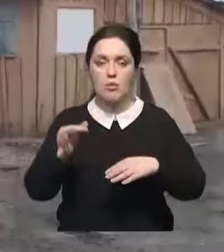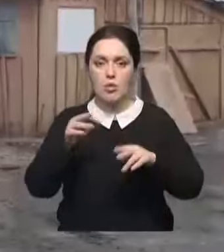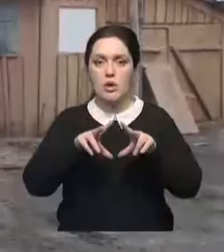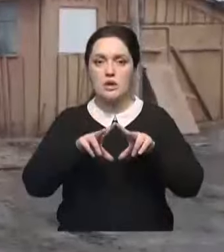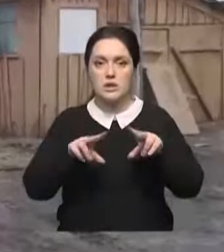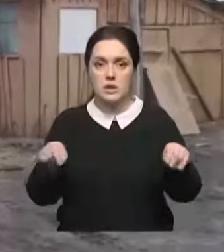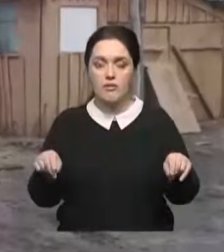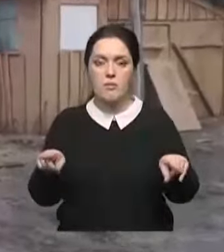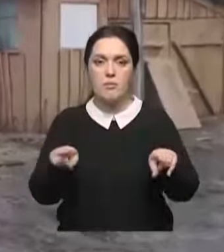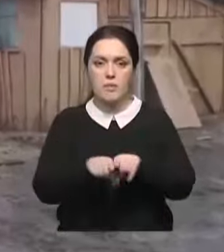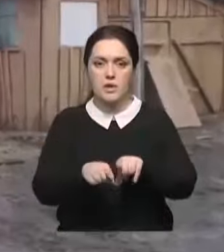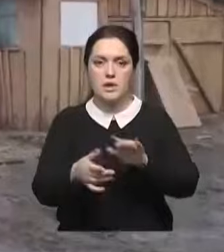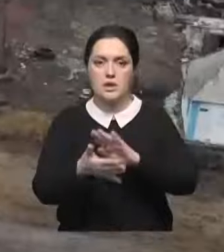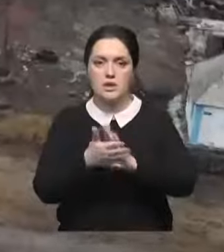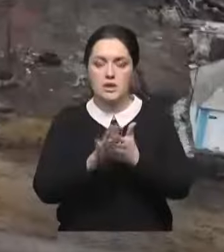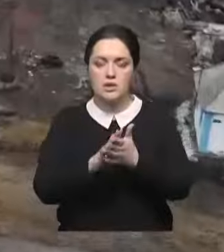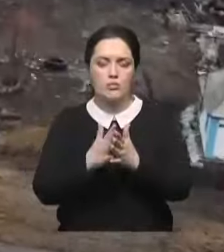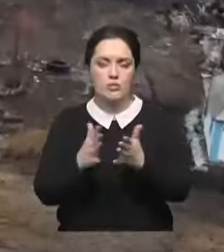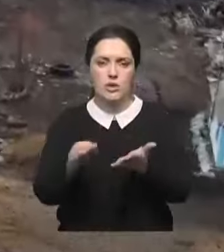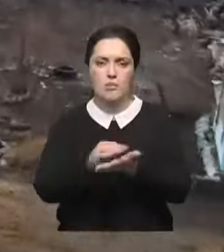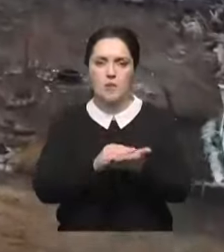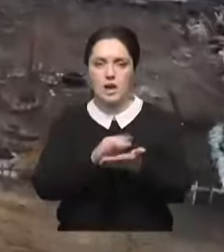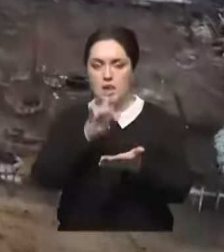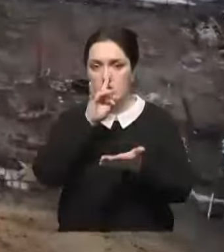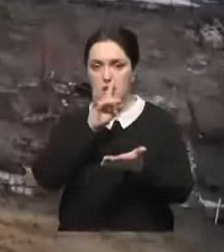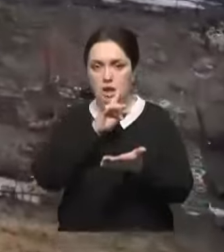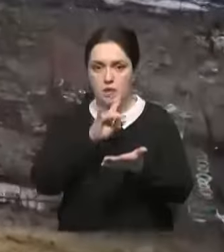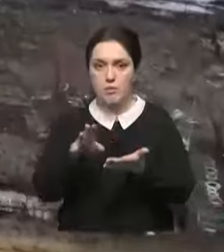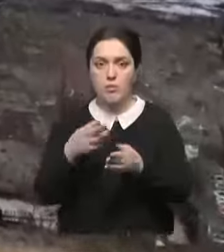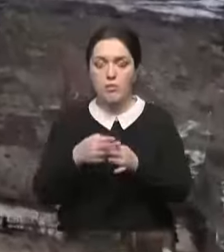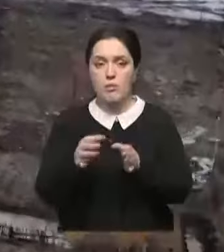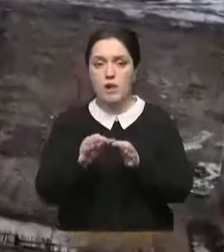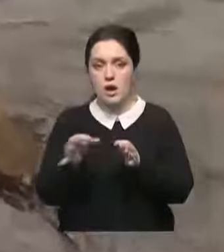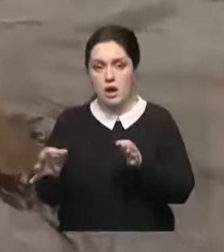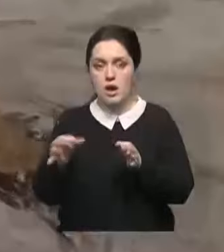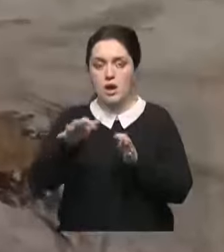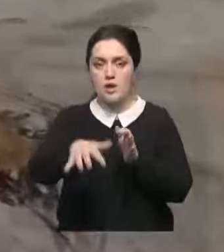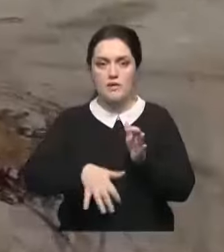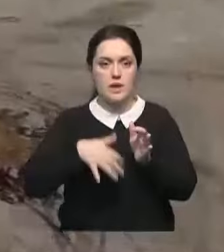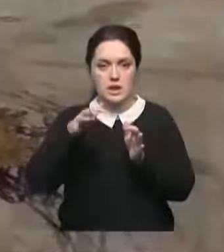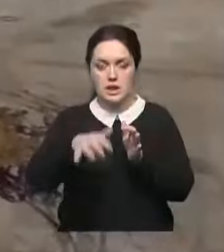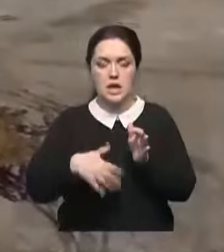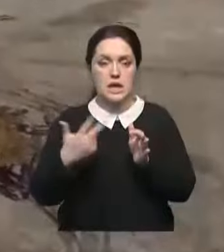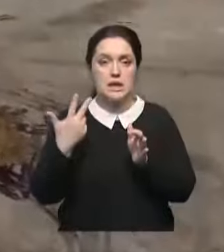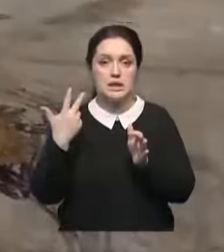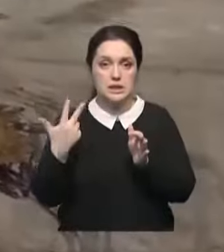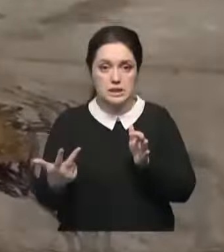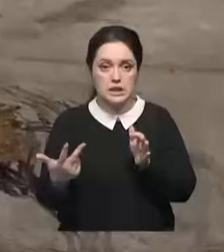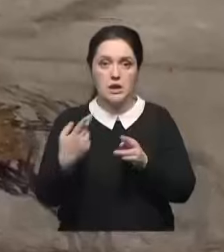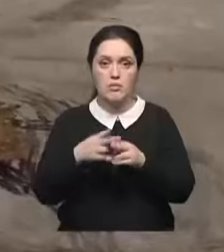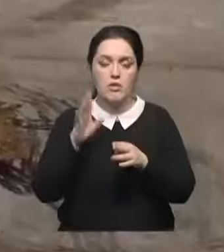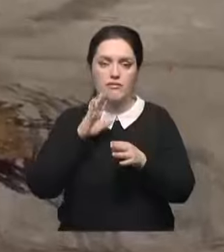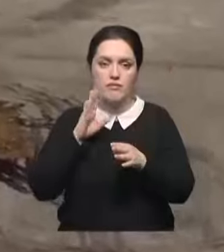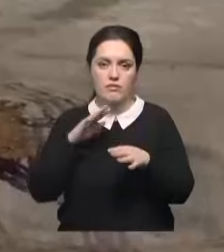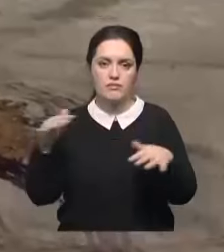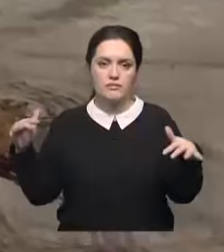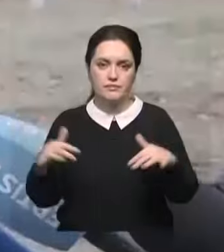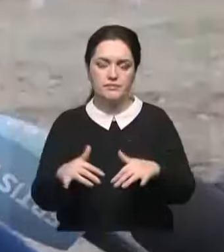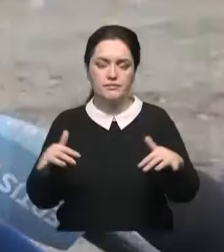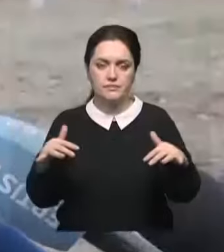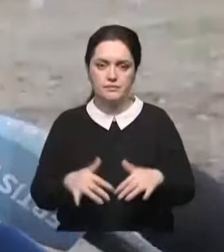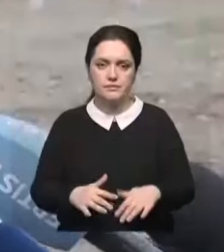подобная ситуация в Жалаулы больше не повторится. Для этого на окраине вырыли 3 котлована, куда теперь будут стекаться талые